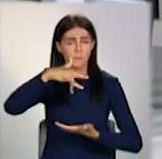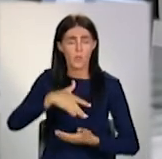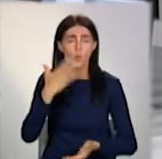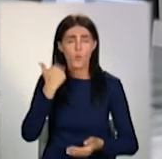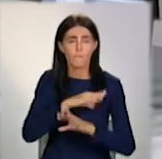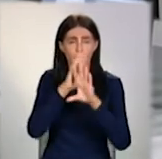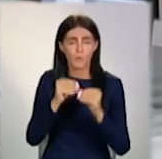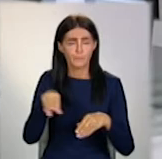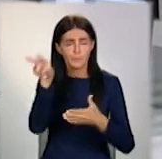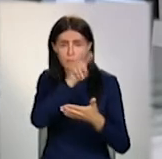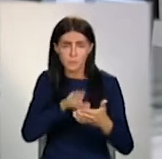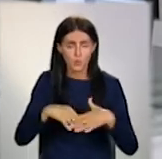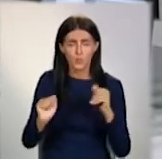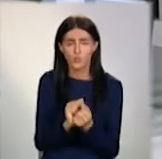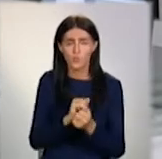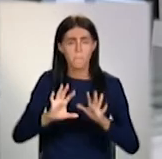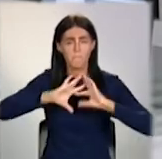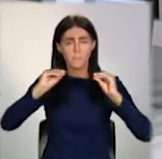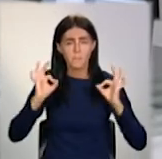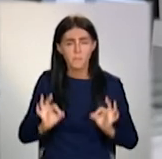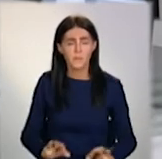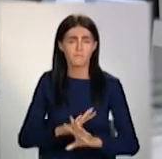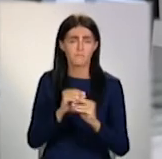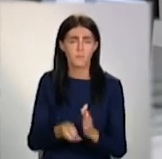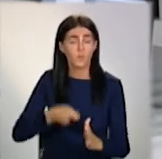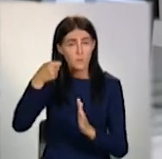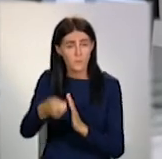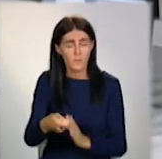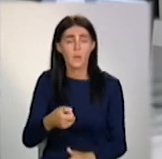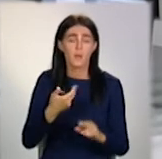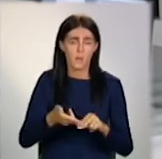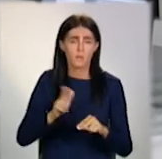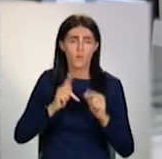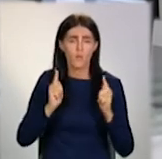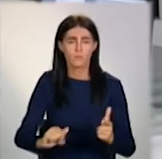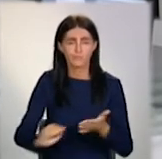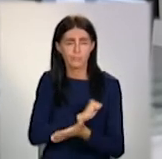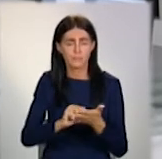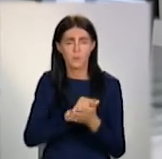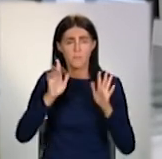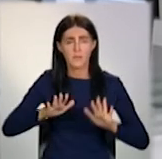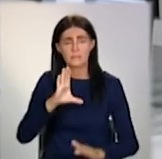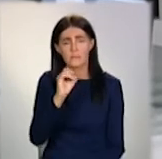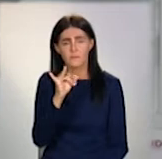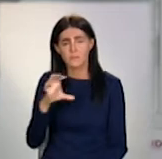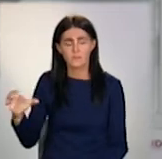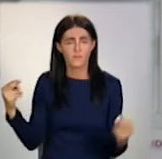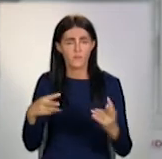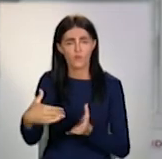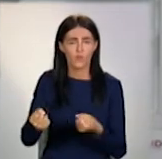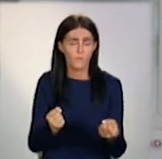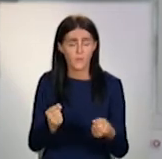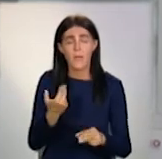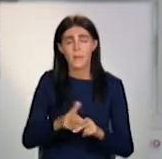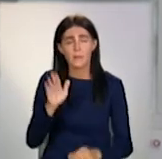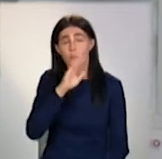обробки, якщо всі документи подані в належному стані, друкується в сервісному центрі посвідчення водія.